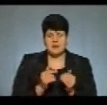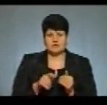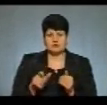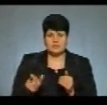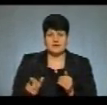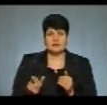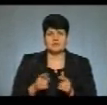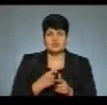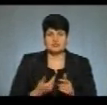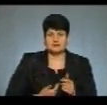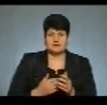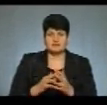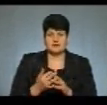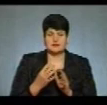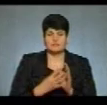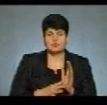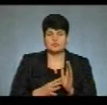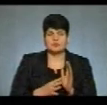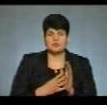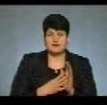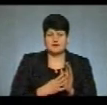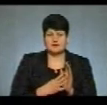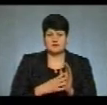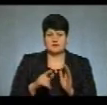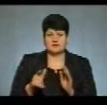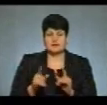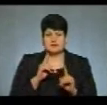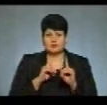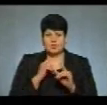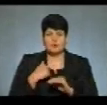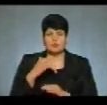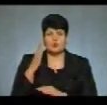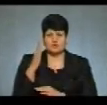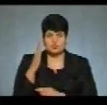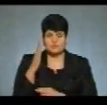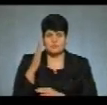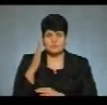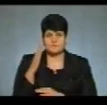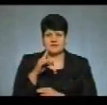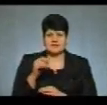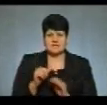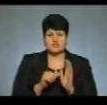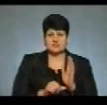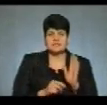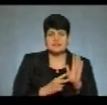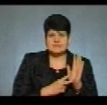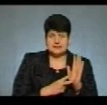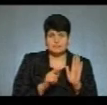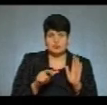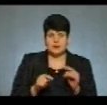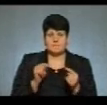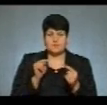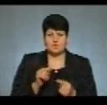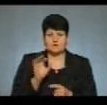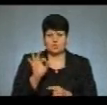живе в селі. 99 чоловік до 100. На зборах проголосувало за 67 чоловік. Проти